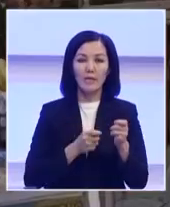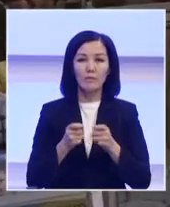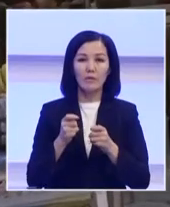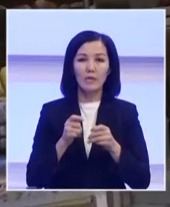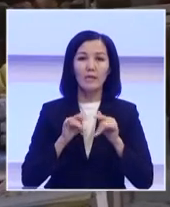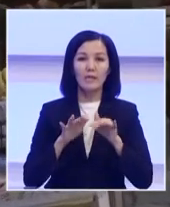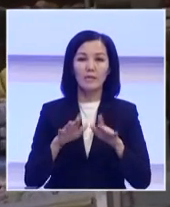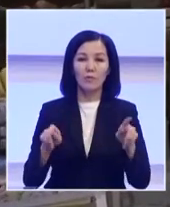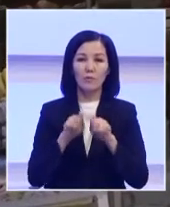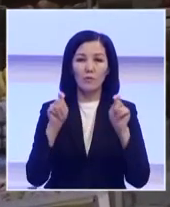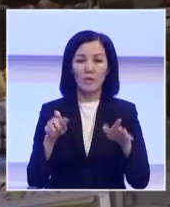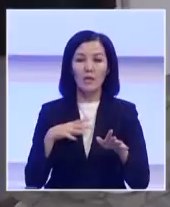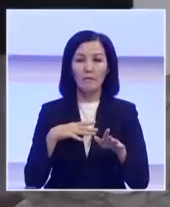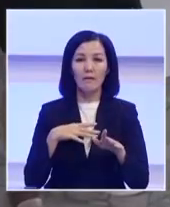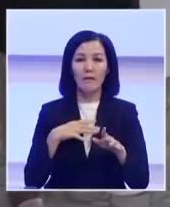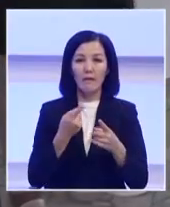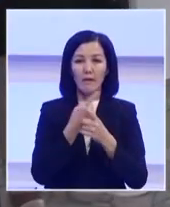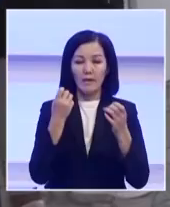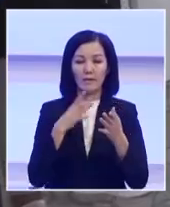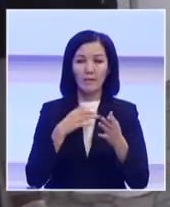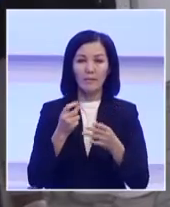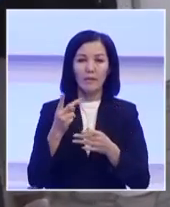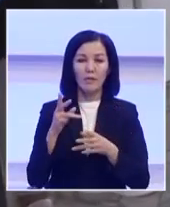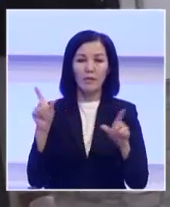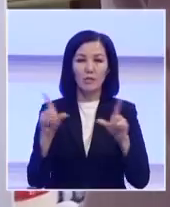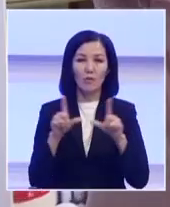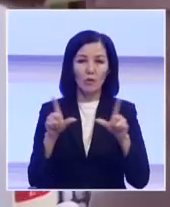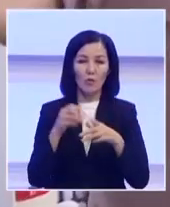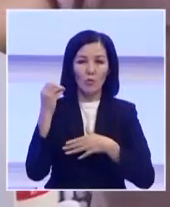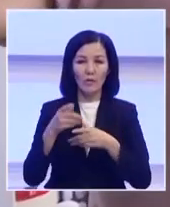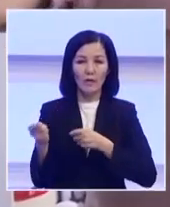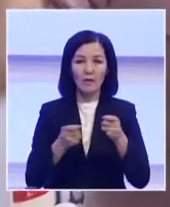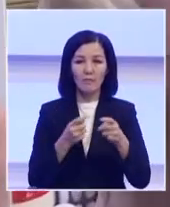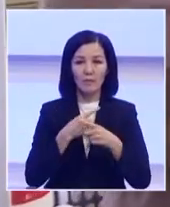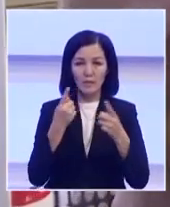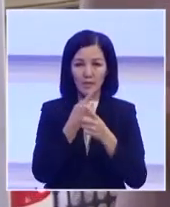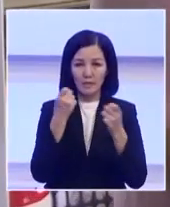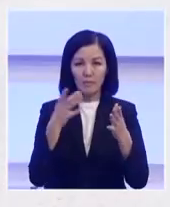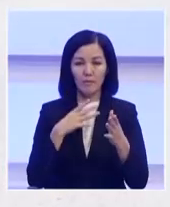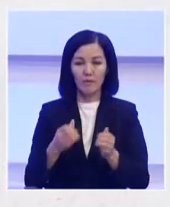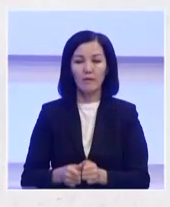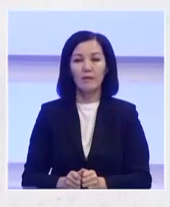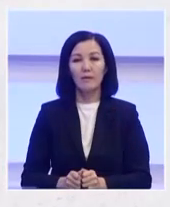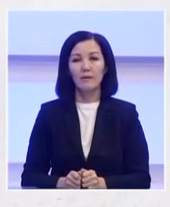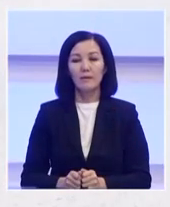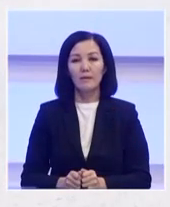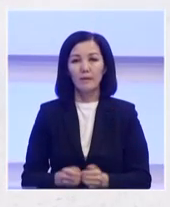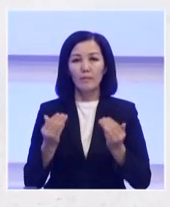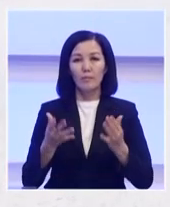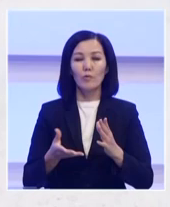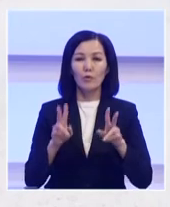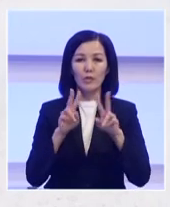қозғалыпты. Ал осы жолғы тексеріс жұмыстары барысында бірнеше сауда орталығы әкімшілігіне ескертпе берілді. Бүгінгі